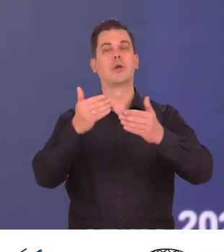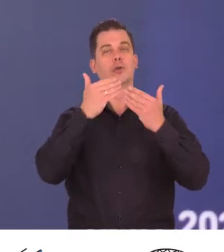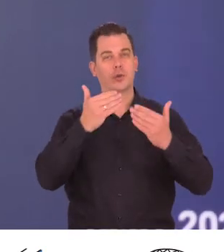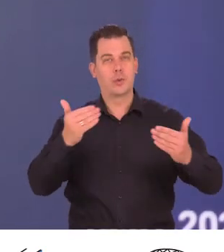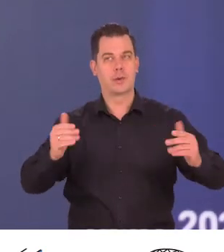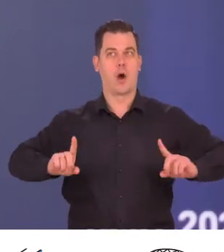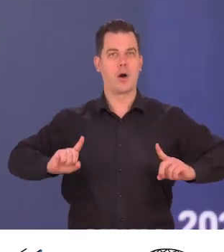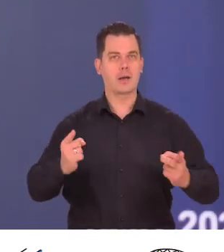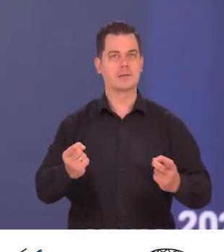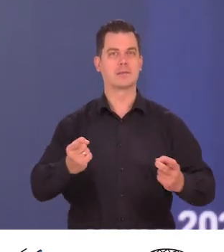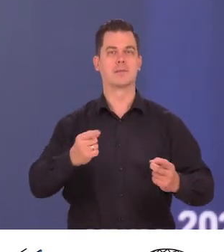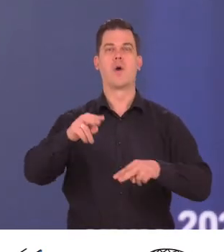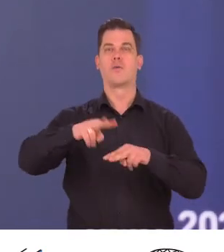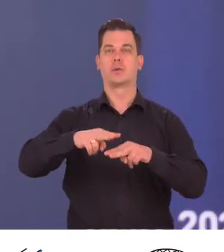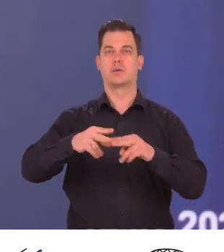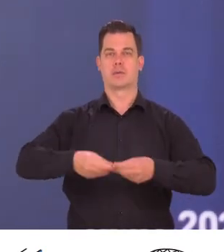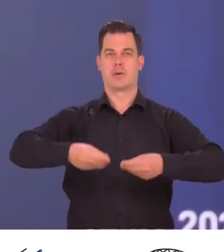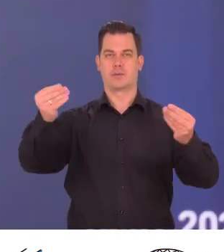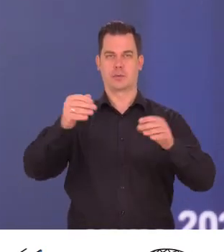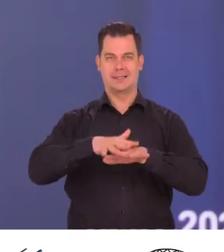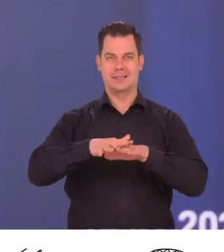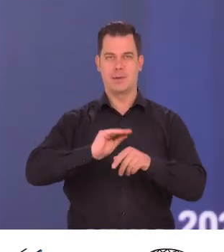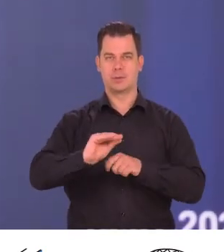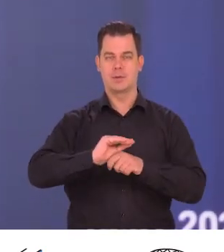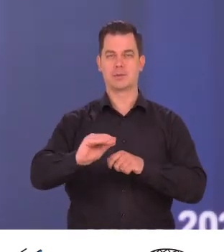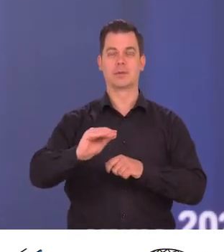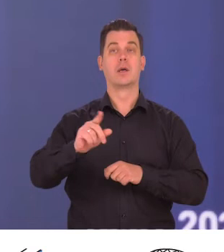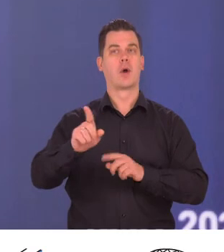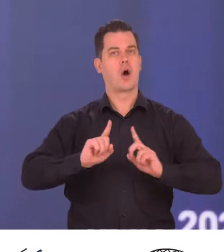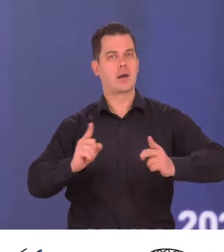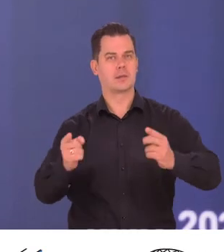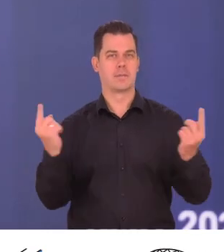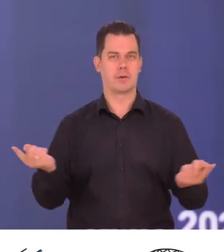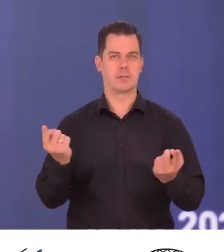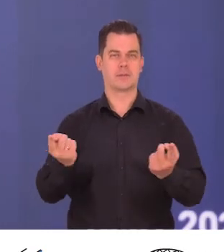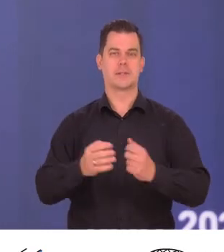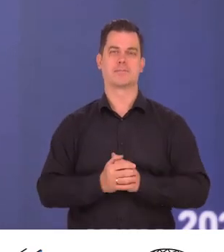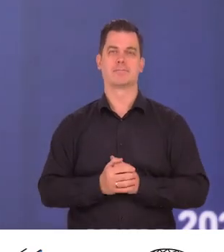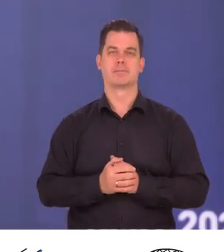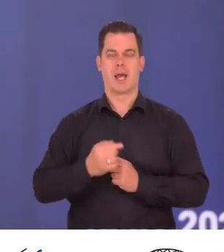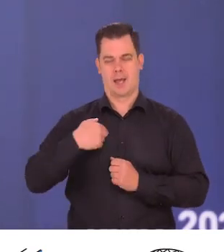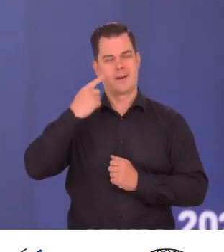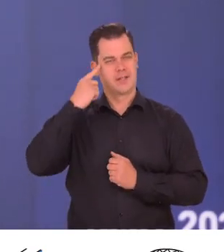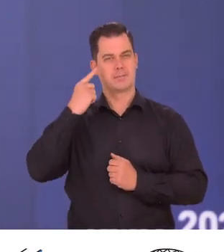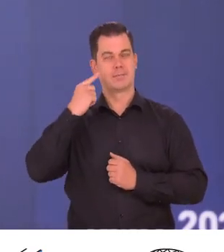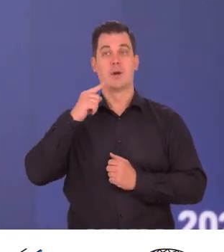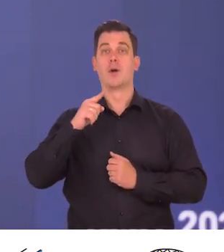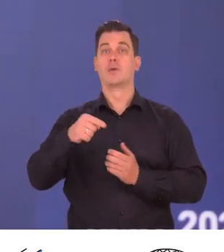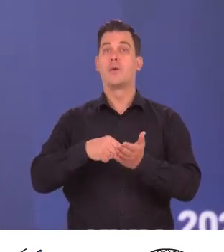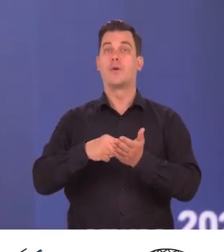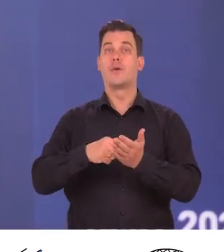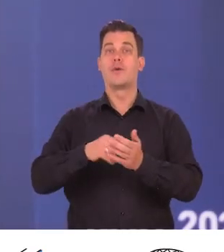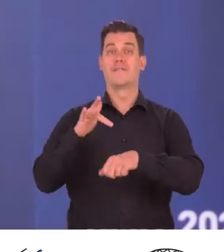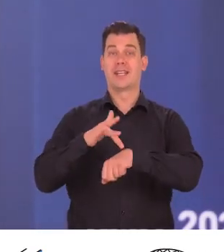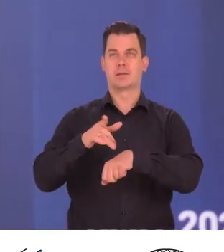przede wszystkim dziękuję organizatorom z Fundacji Rozwoju Systemu Edukacji za jego organizację i promocję. Wierzę, że wynikła